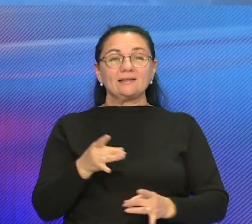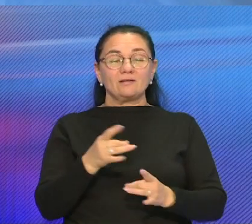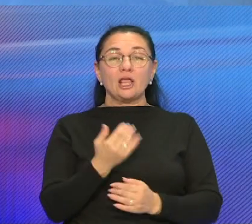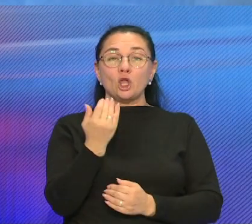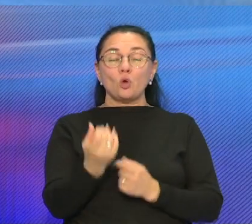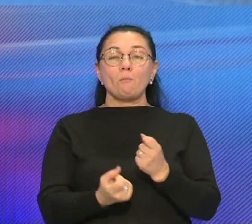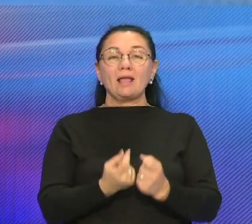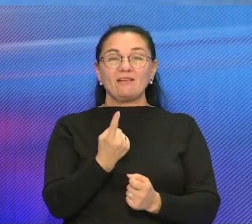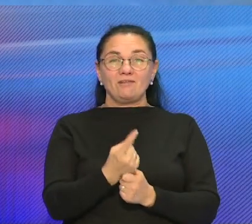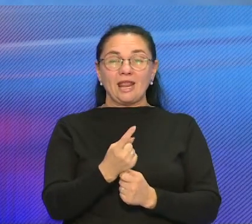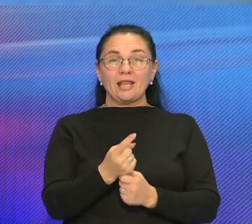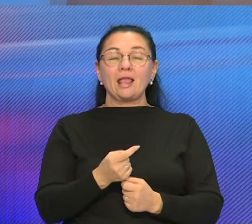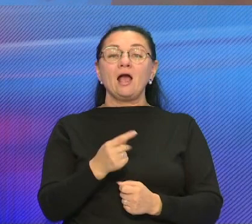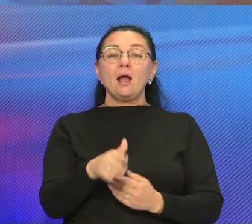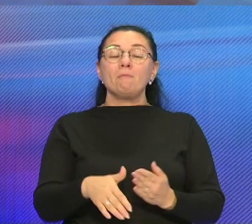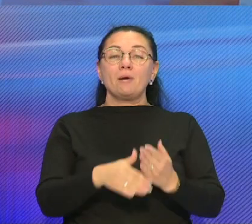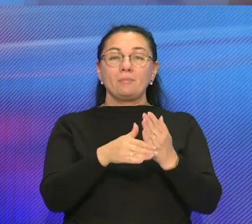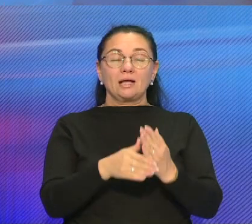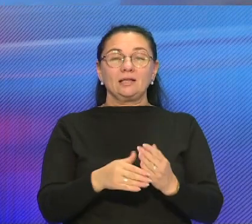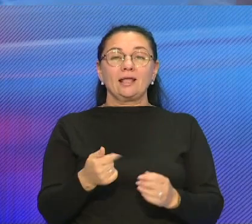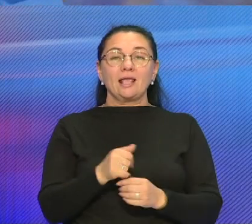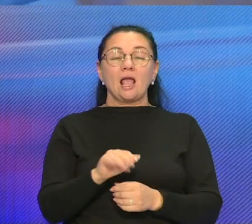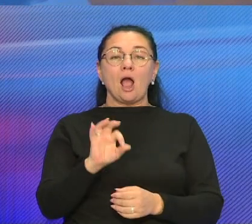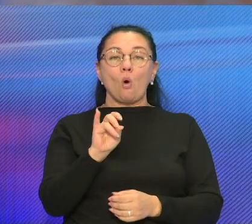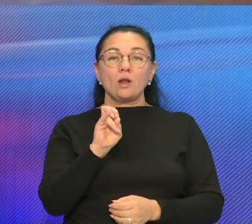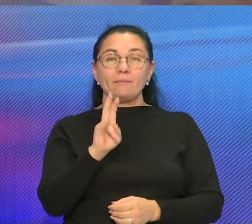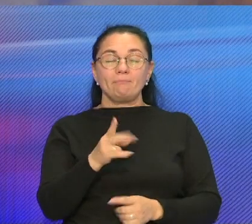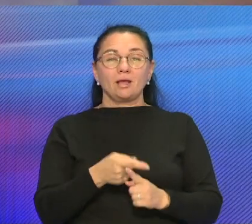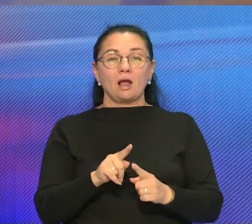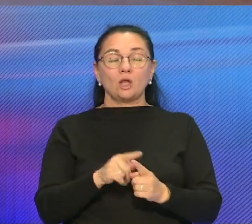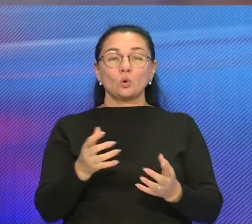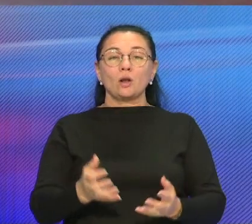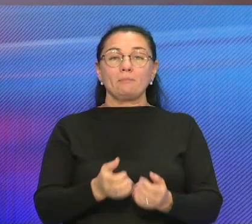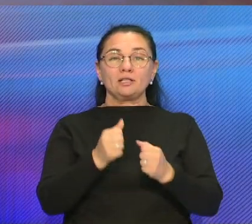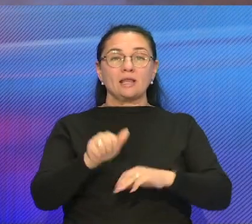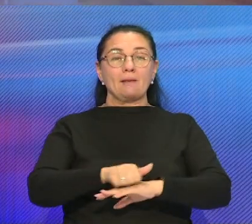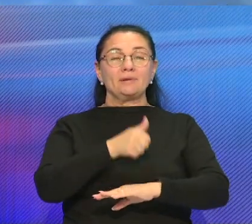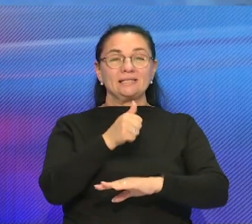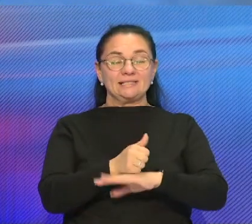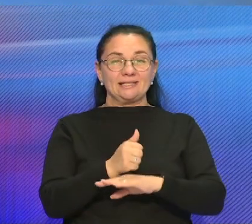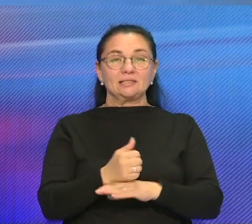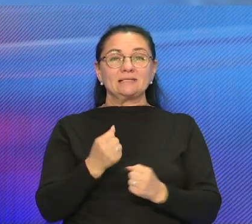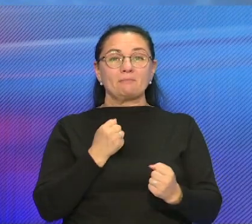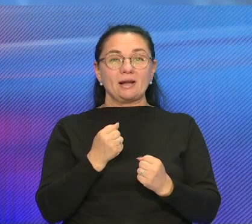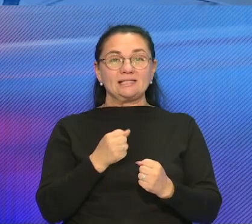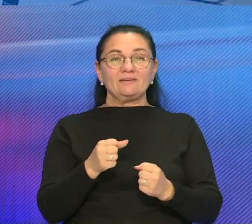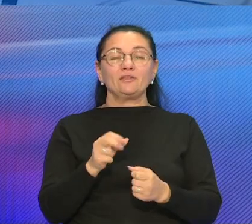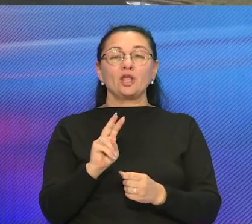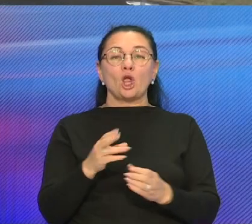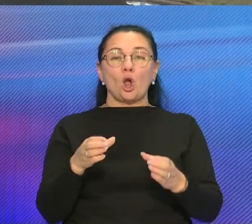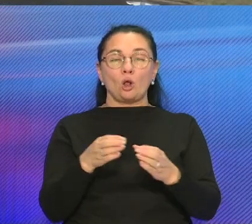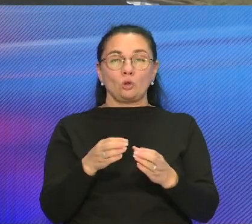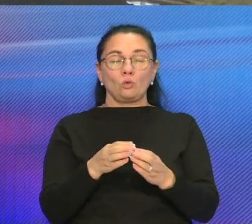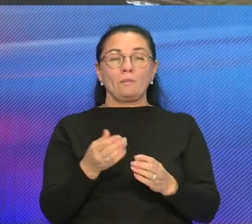заявление посаденчала спецпрограмма Special Olympics, которую поддерживал президентский спортивный клуб. Мэтты